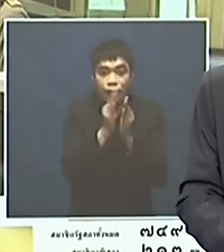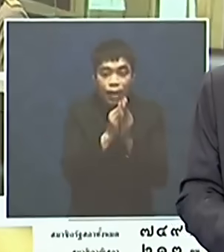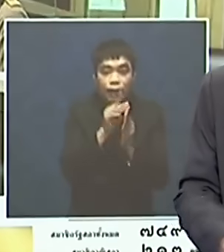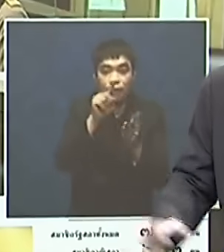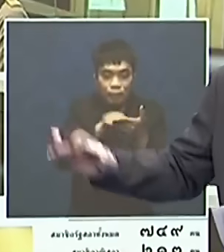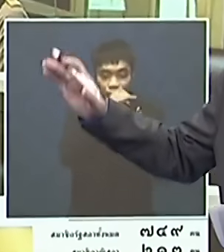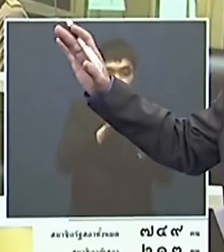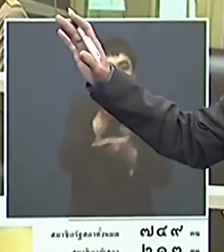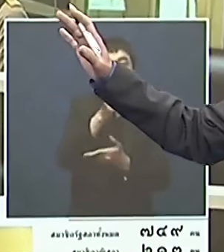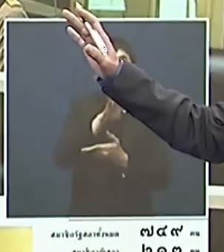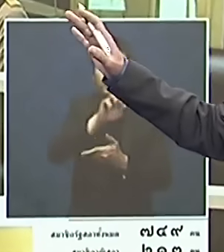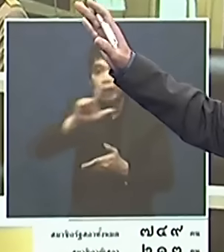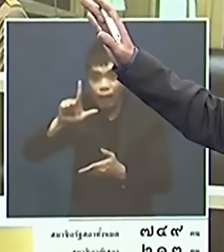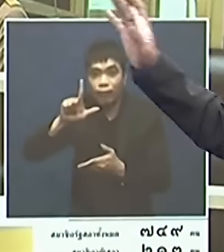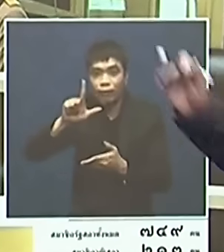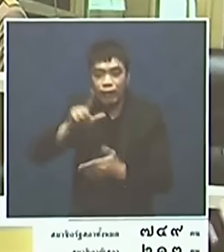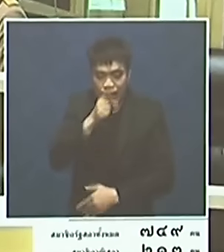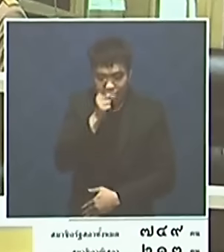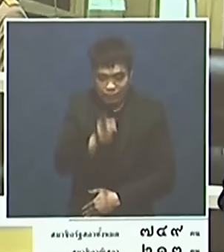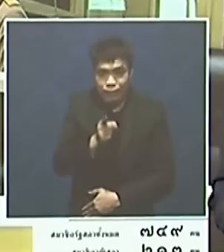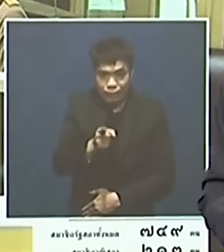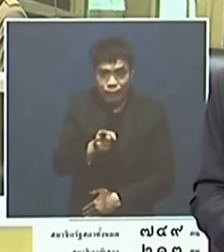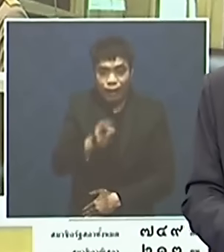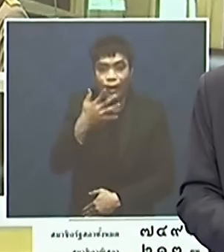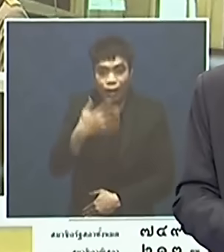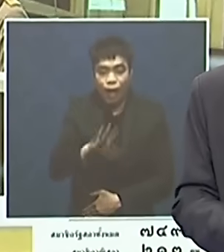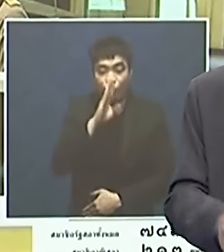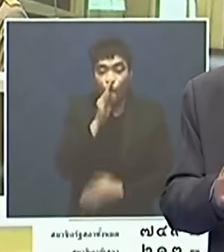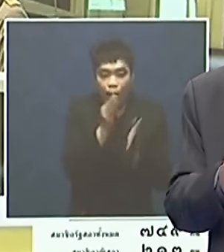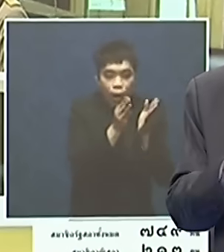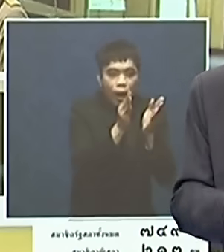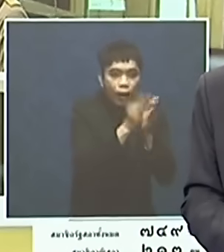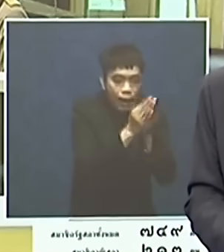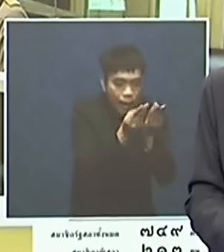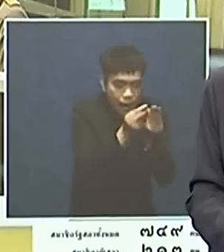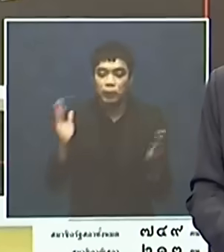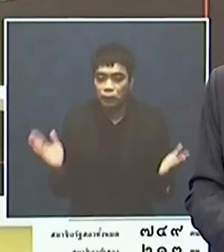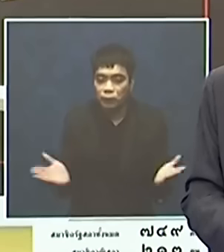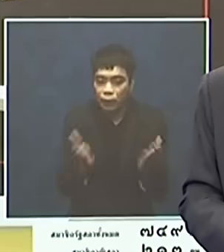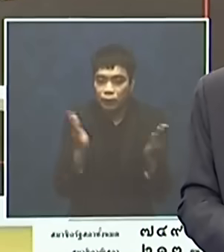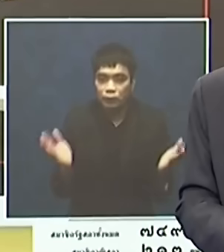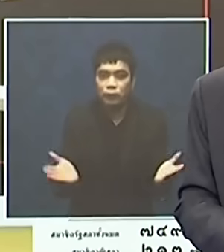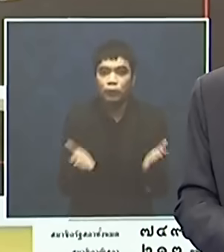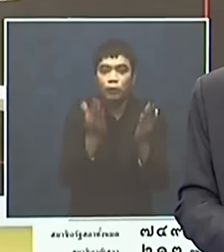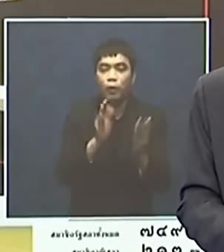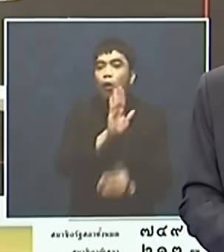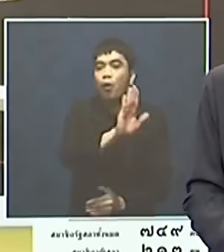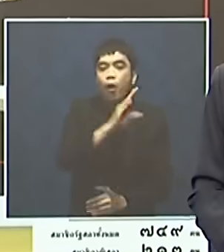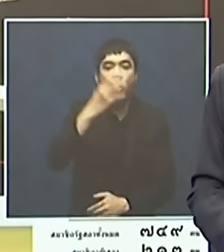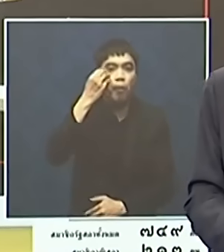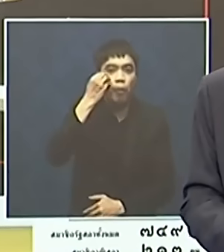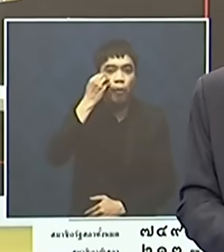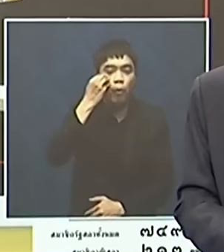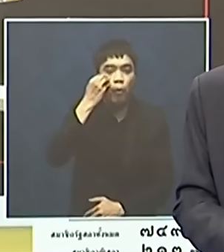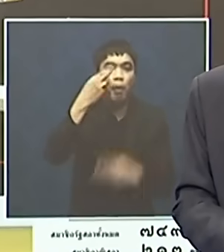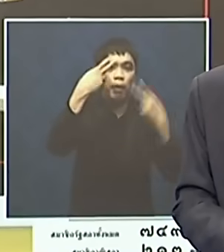ว่าเอ๊ะตกลงเนี่ยจะไปเอื้อประโยชน์ให้กับทางพลเอกประยุทธ์จันทร์โอชาซึ่งตอนนั้นประกาศที่จะไปต่อบนเส้นทางทางการเมืองหรือ